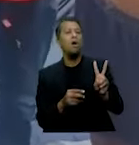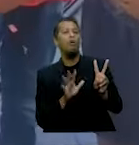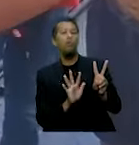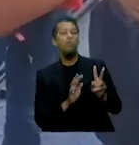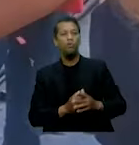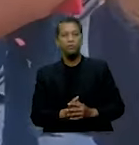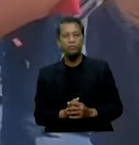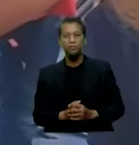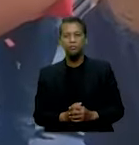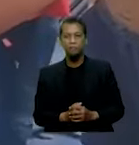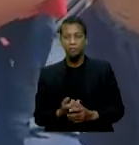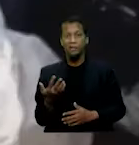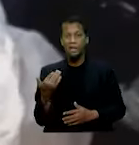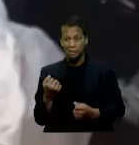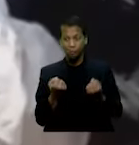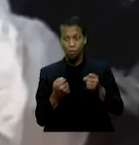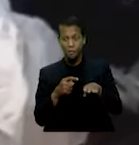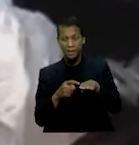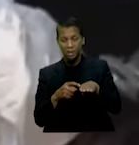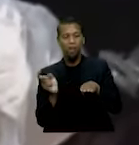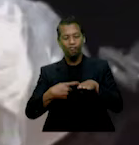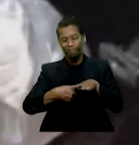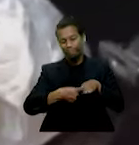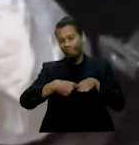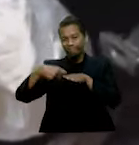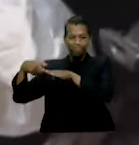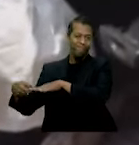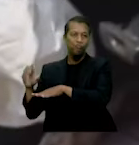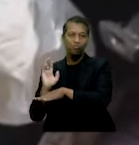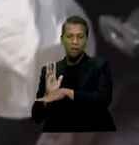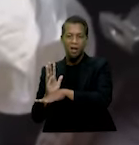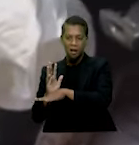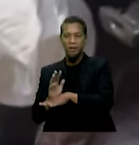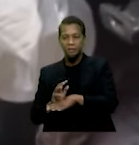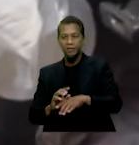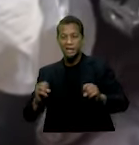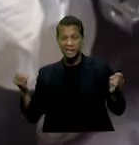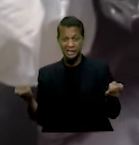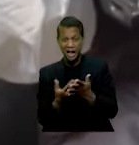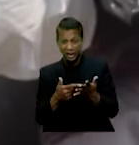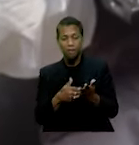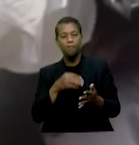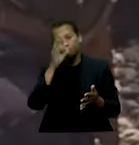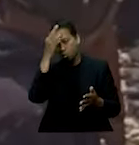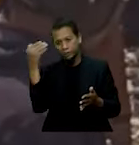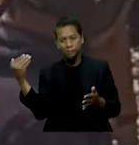Udah digeret tadi. Udah digeret ya. Kasus kecelakaan ini kini ditangani Polres Tebing Tinggi.